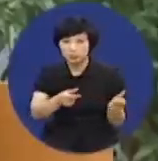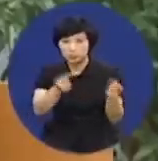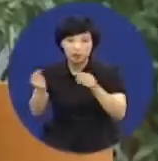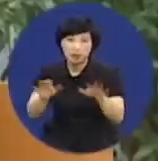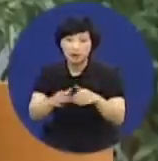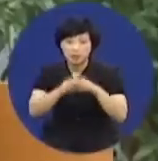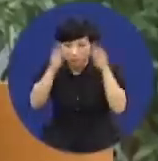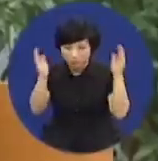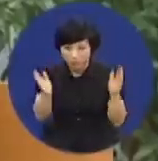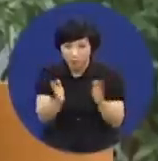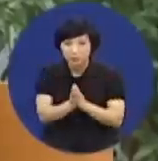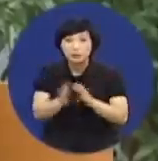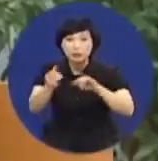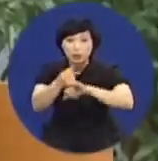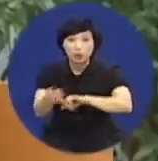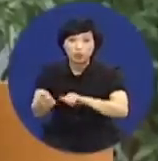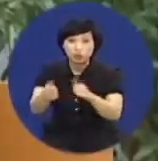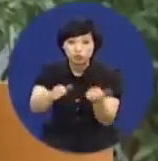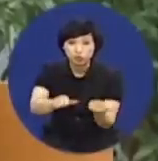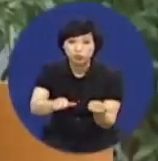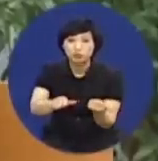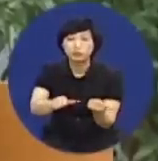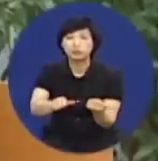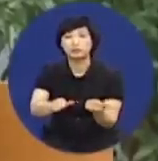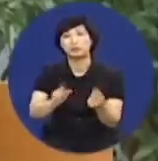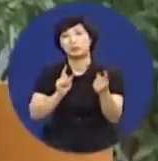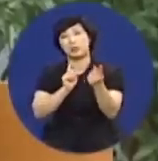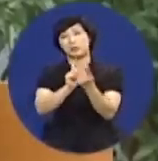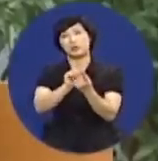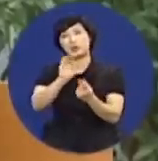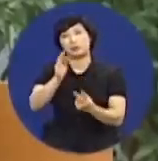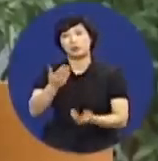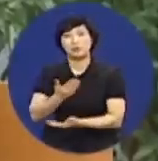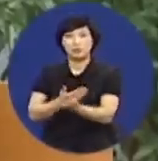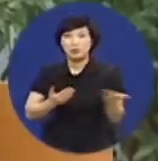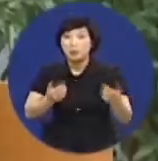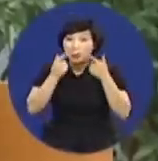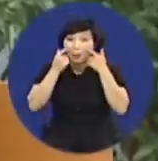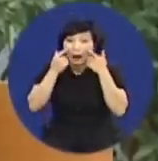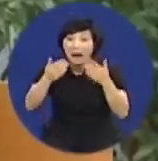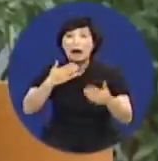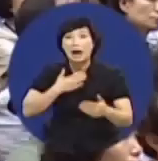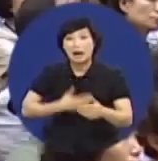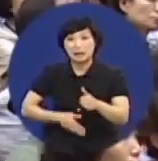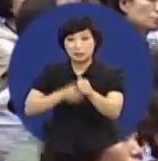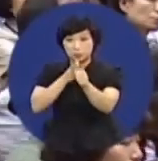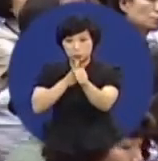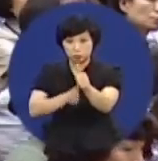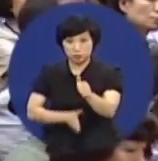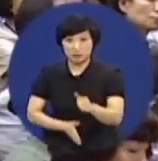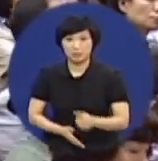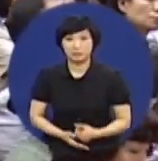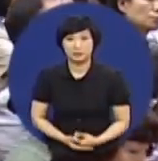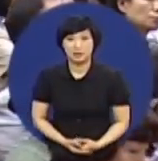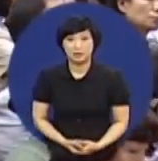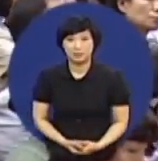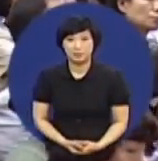一緒に食べたから必ず死ぬという事実をしっかりと知らなくてはなりません。